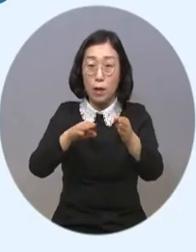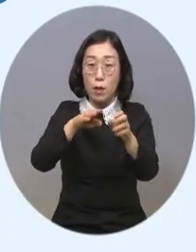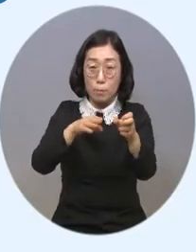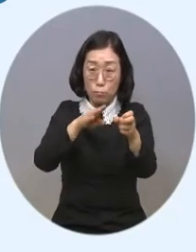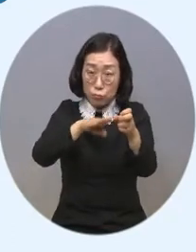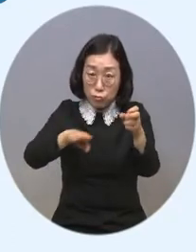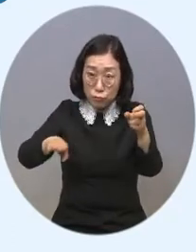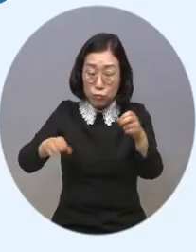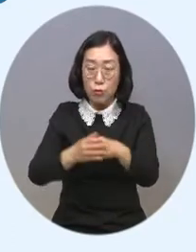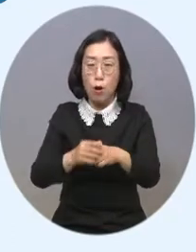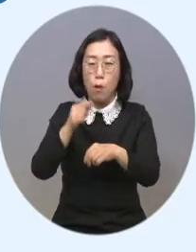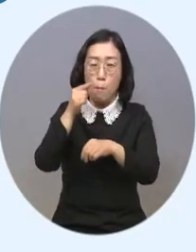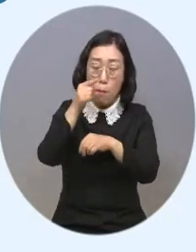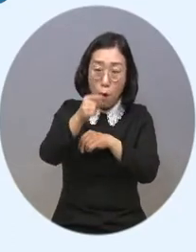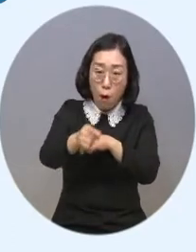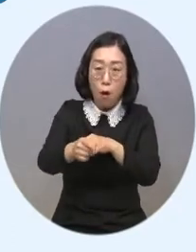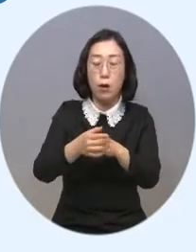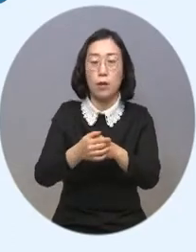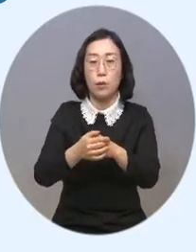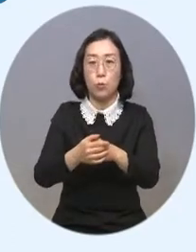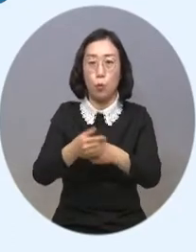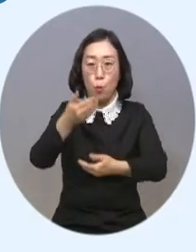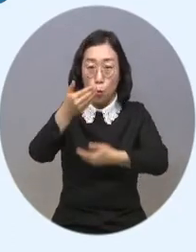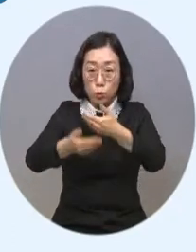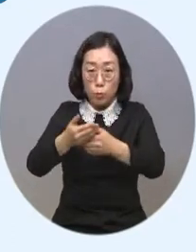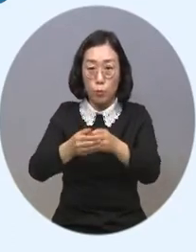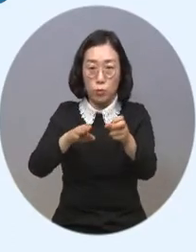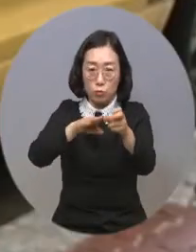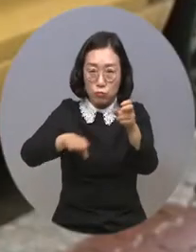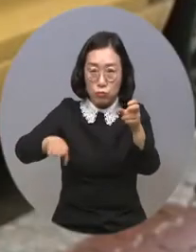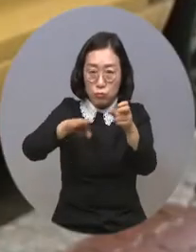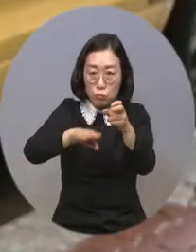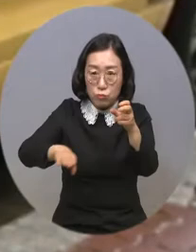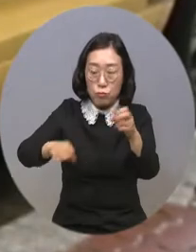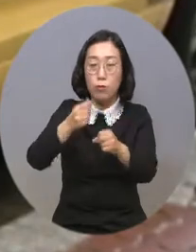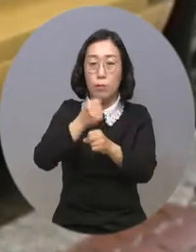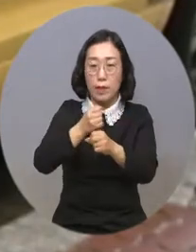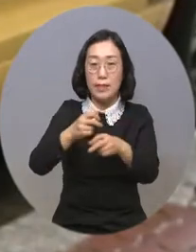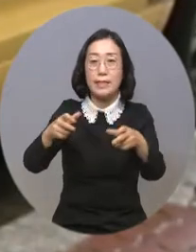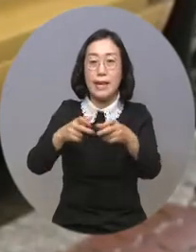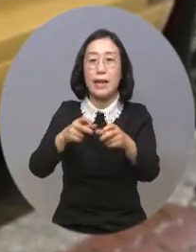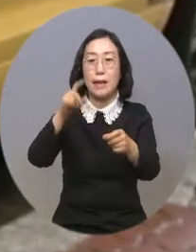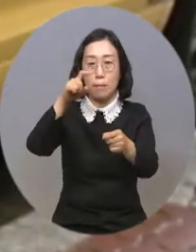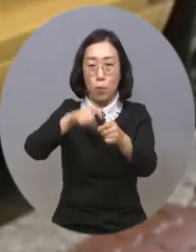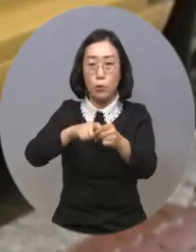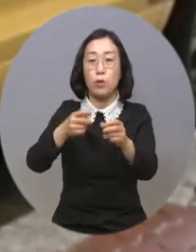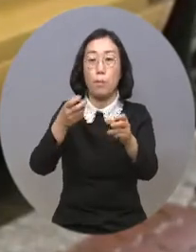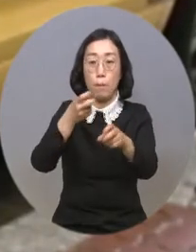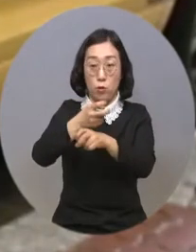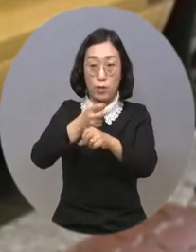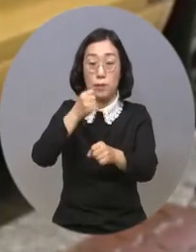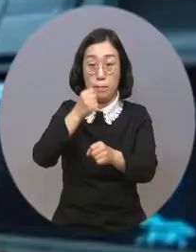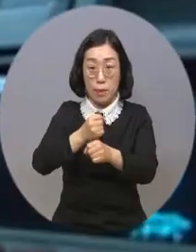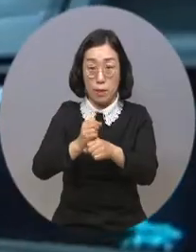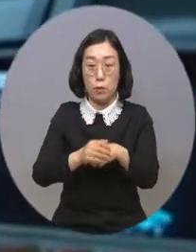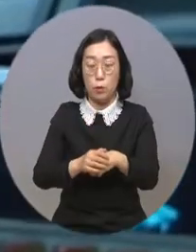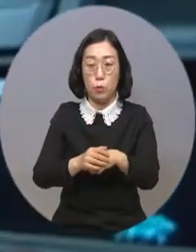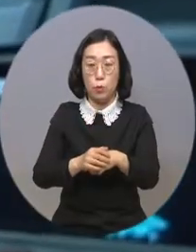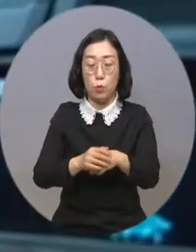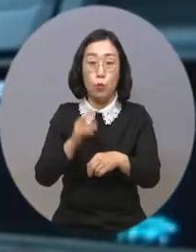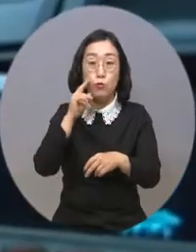고속 광역 버스 로 확대할 방침입니다 중증 장애인을 위한 콜택시 도 확대해 현재